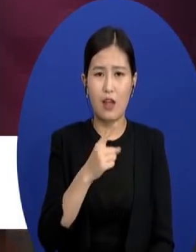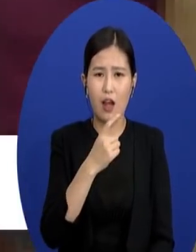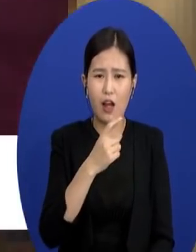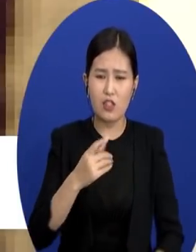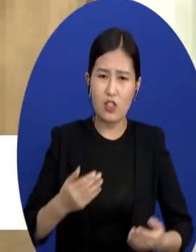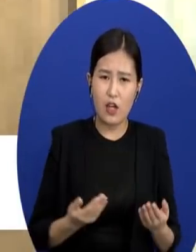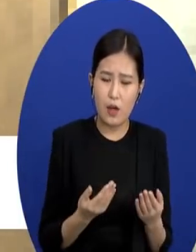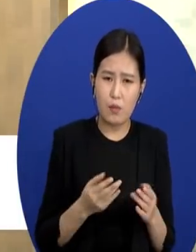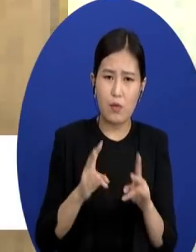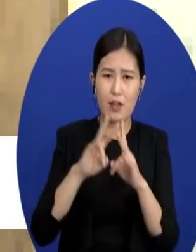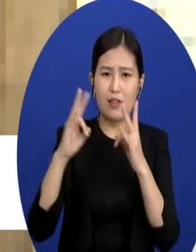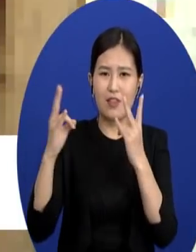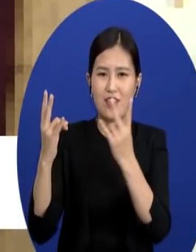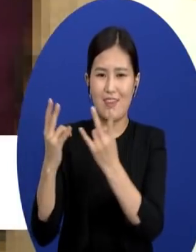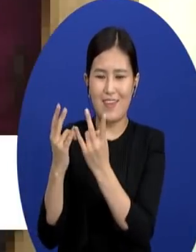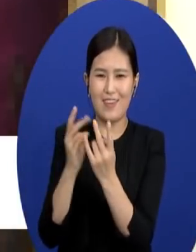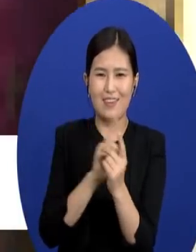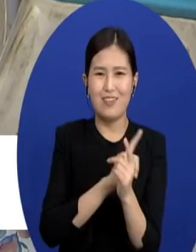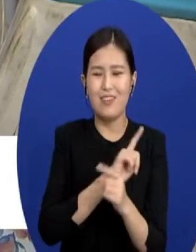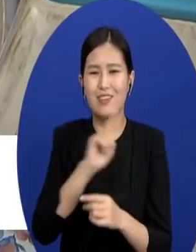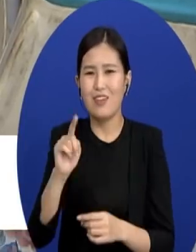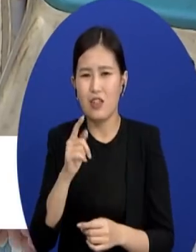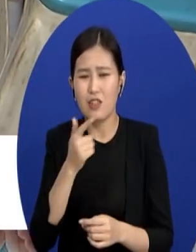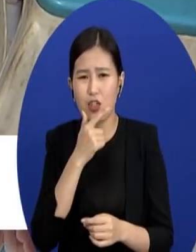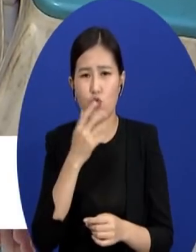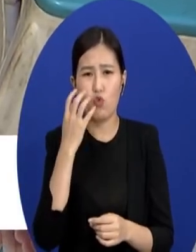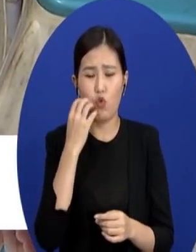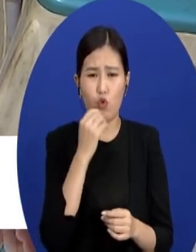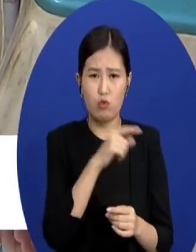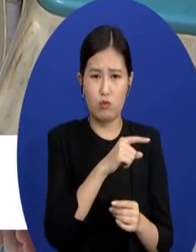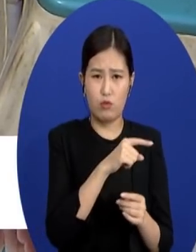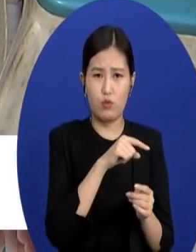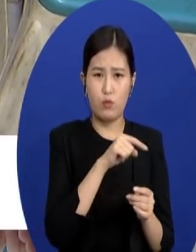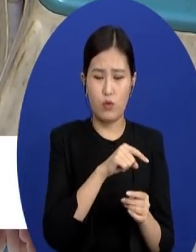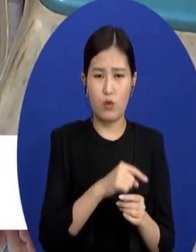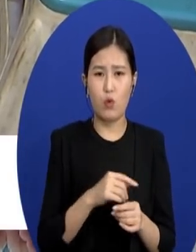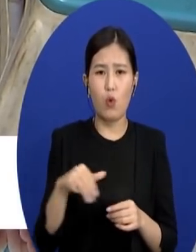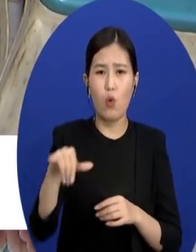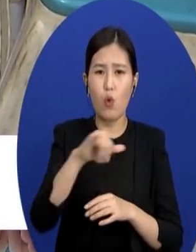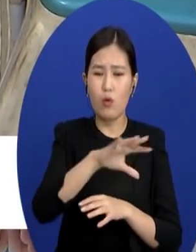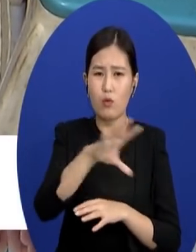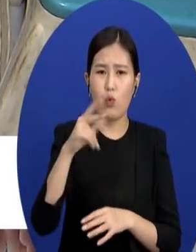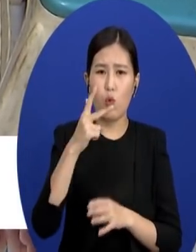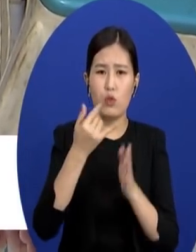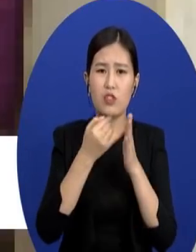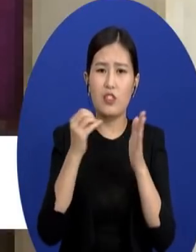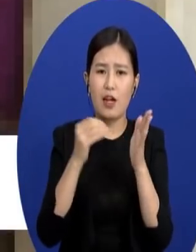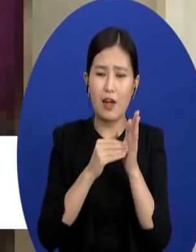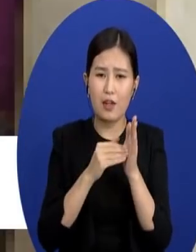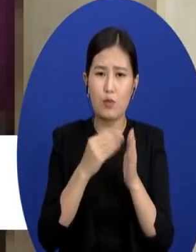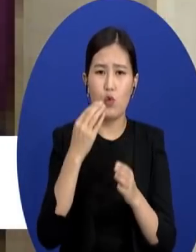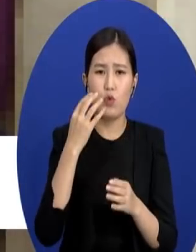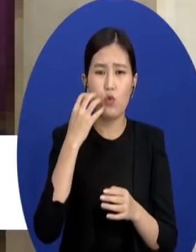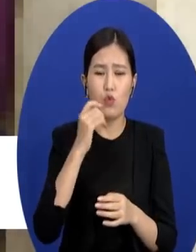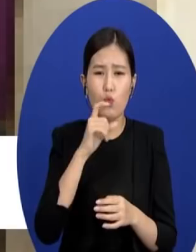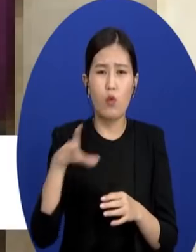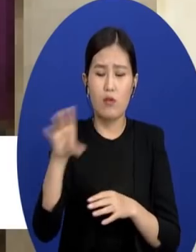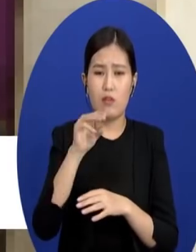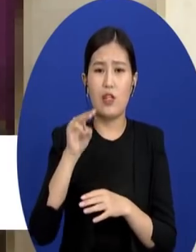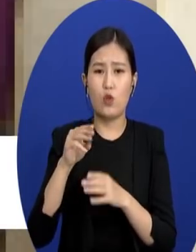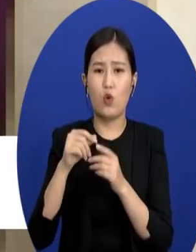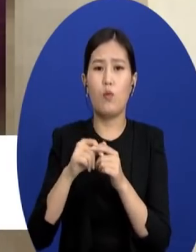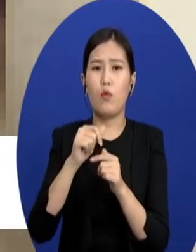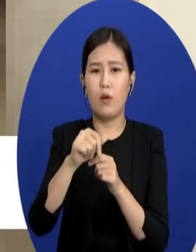чадахгүй байгаа ахмуудуудын нэг төлөөллөө. Улсын хэмжээнд 360 мянган өндөр настан тэтгэвэр авдаг. Үүний 15%